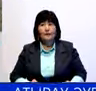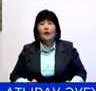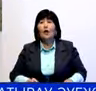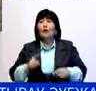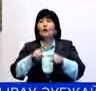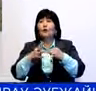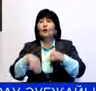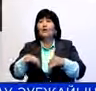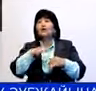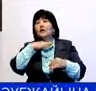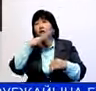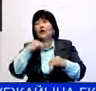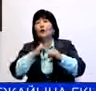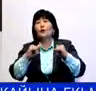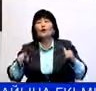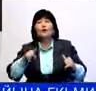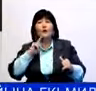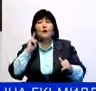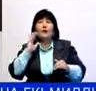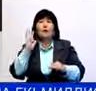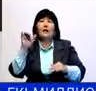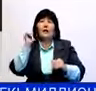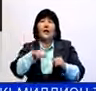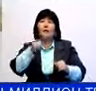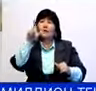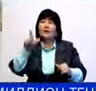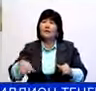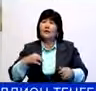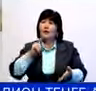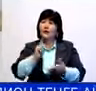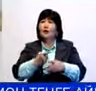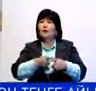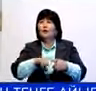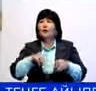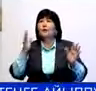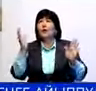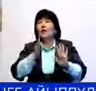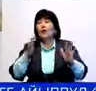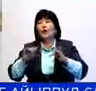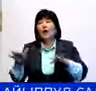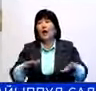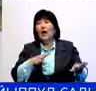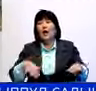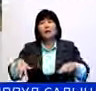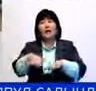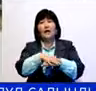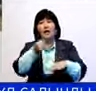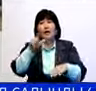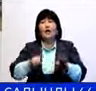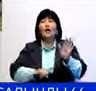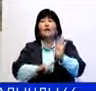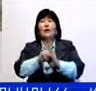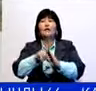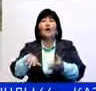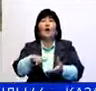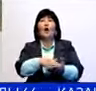Туған жерді көркейтіп айналаны жасыл желекке бөлу әрбір перзенттің парызы. Сол себепті экологиялық акцияға зиялы қауым өкілдерінен бастап,